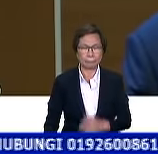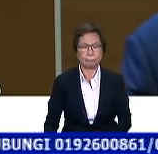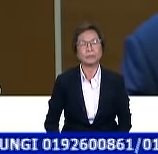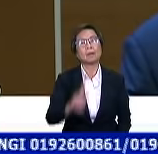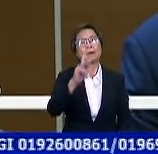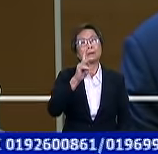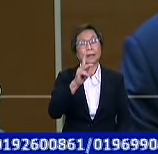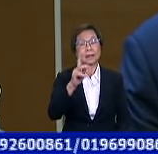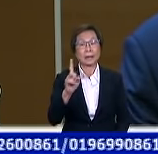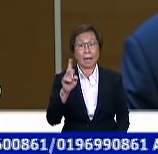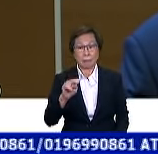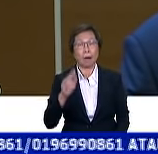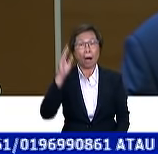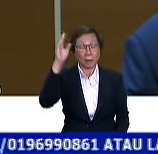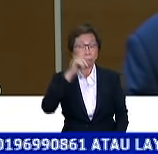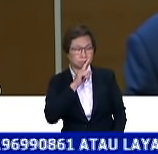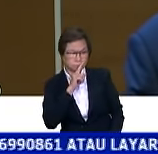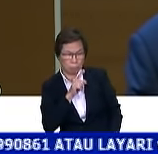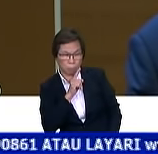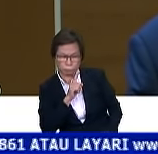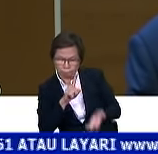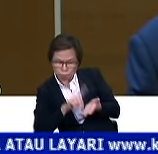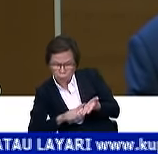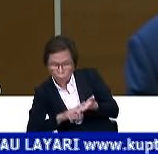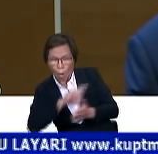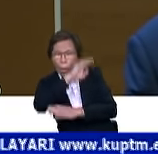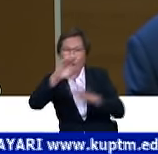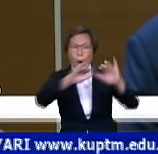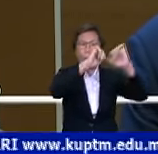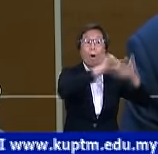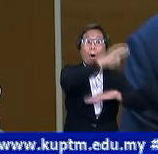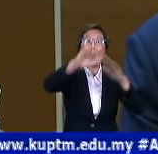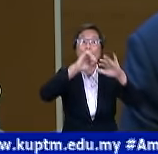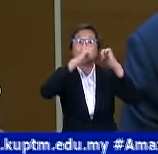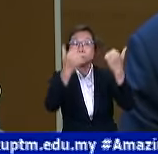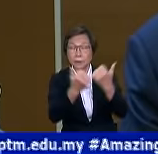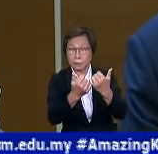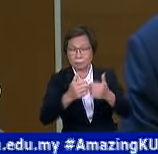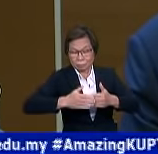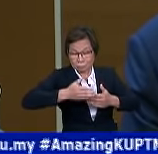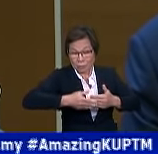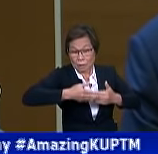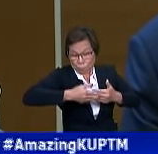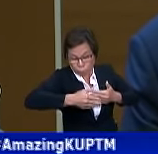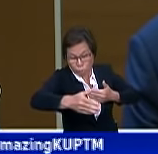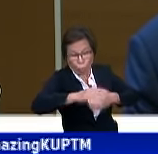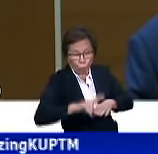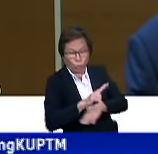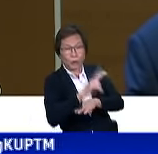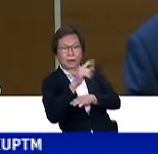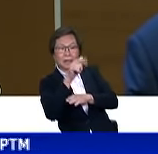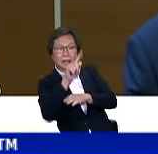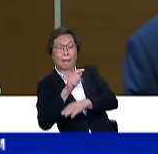Kedian juga akan memastikan semua agensi selepas ini yang menggunakan data